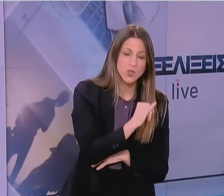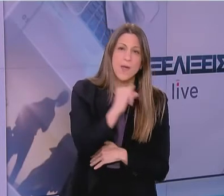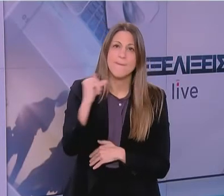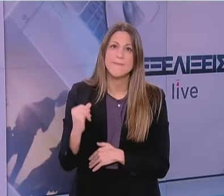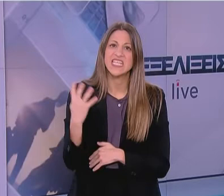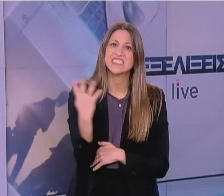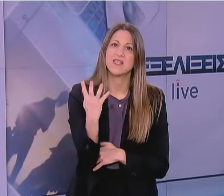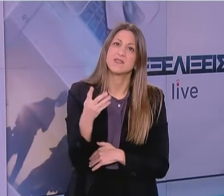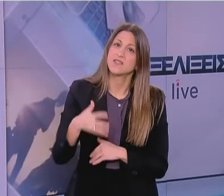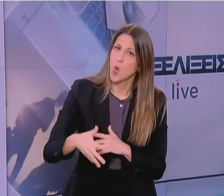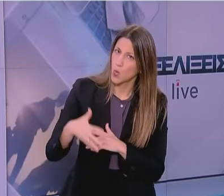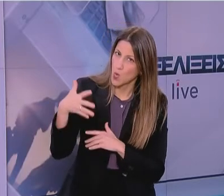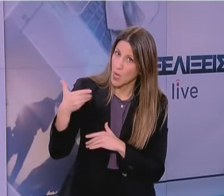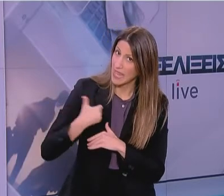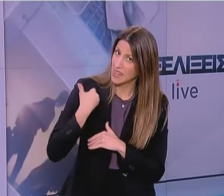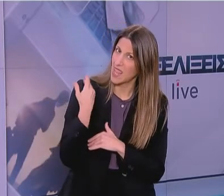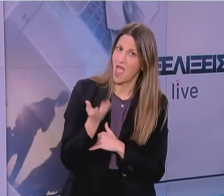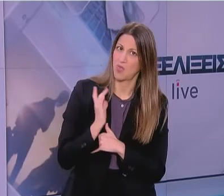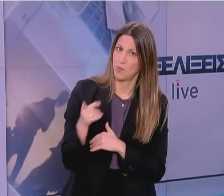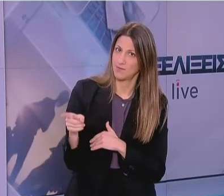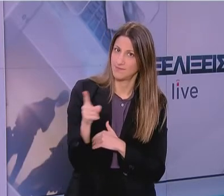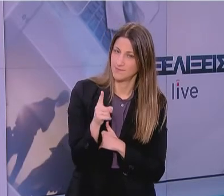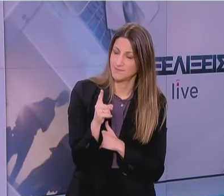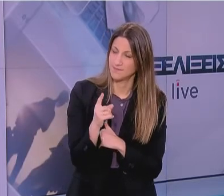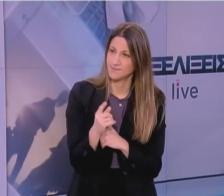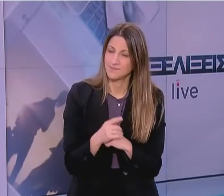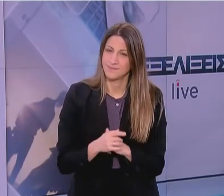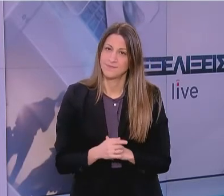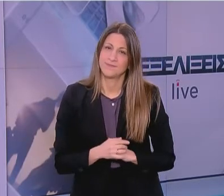έως 44 ετών.